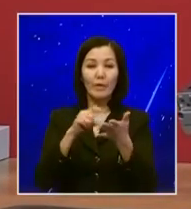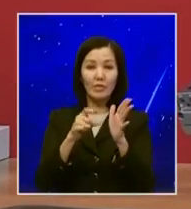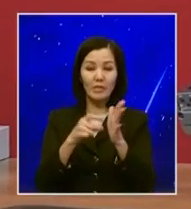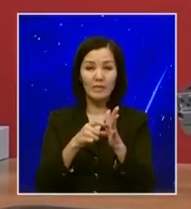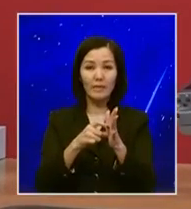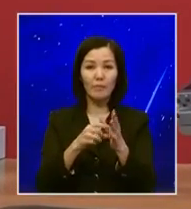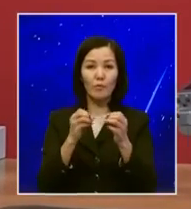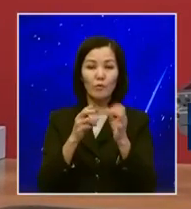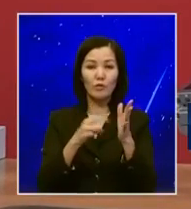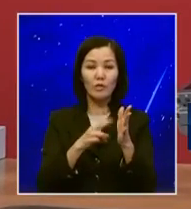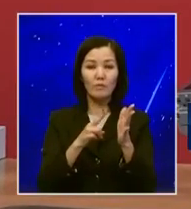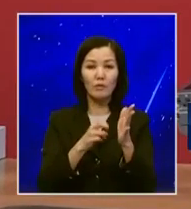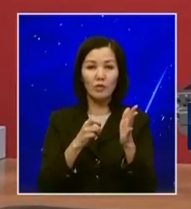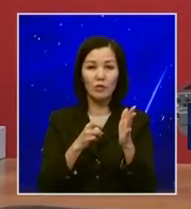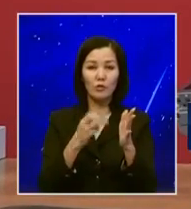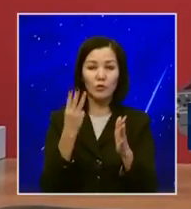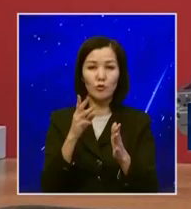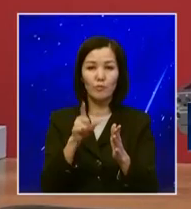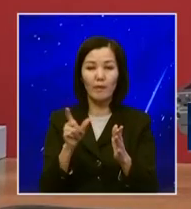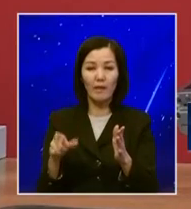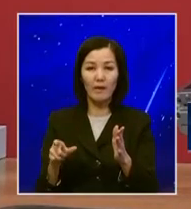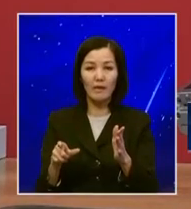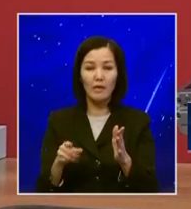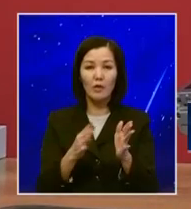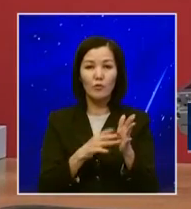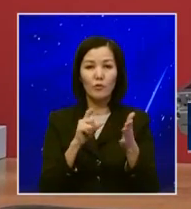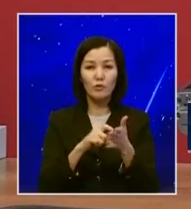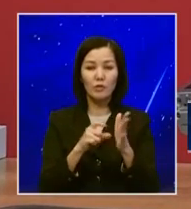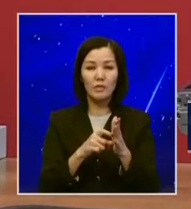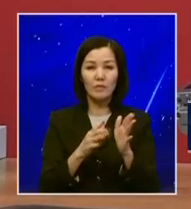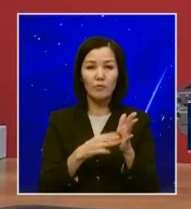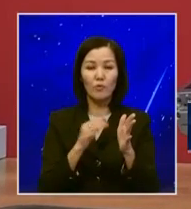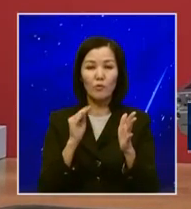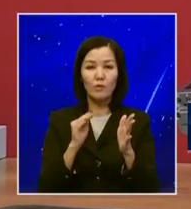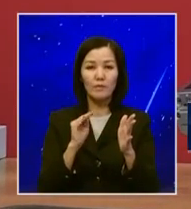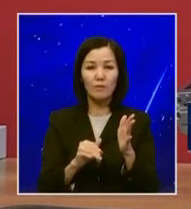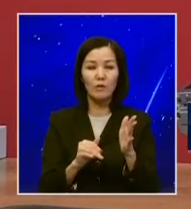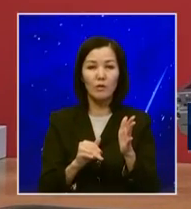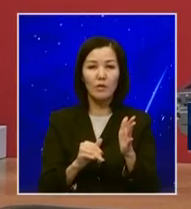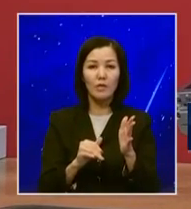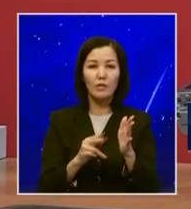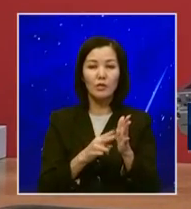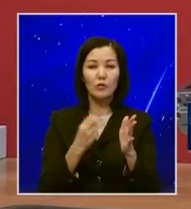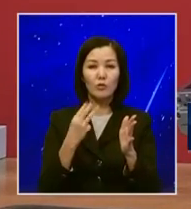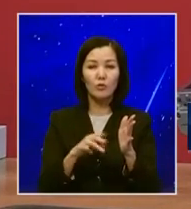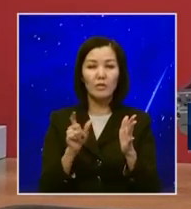оқушылары 17703 бала, 9-ші сынып оқушылары 30776.